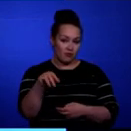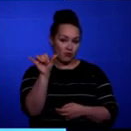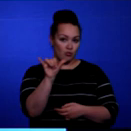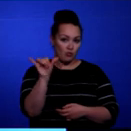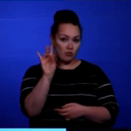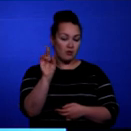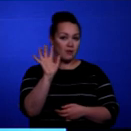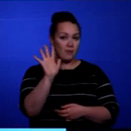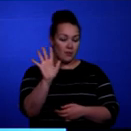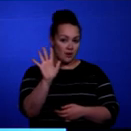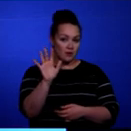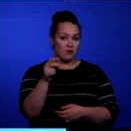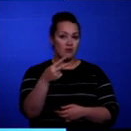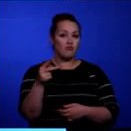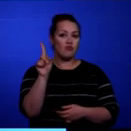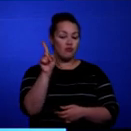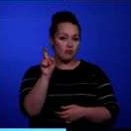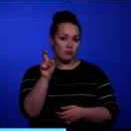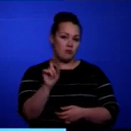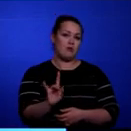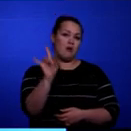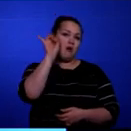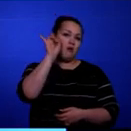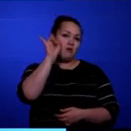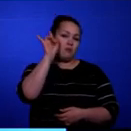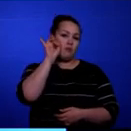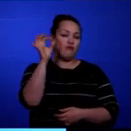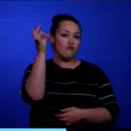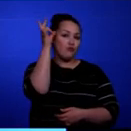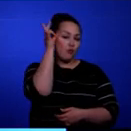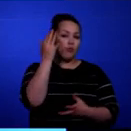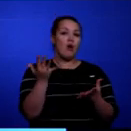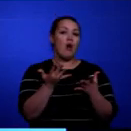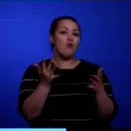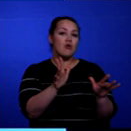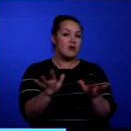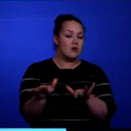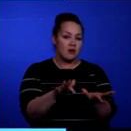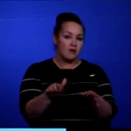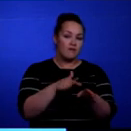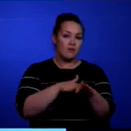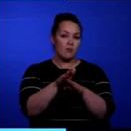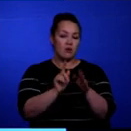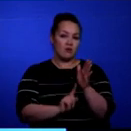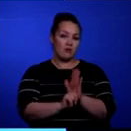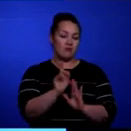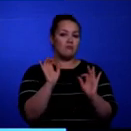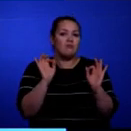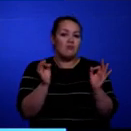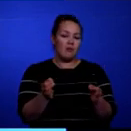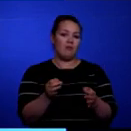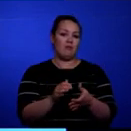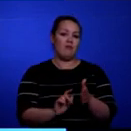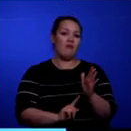5 100 и вы ошиблись вспомните какое действие выполняется вначале конечно